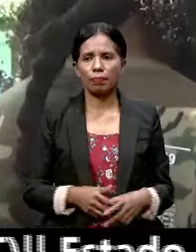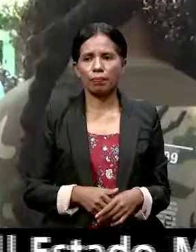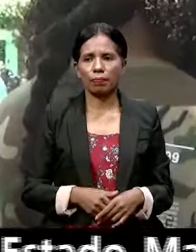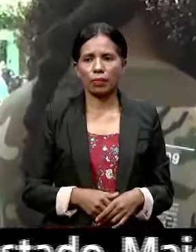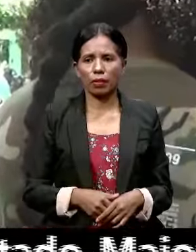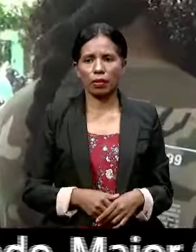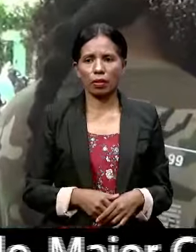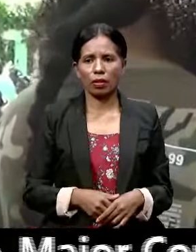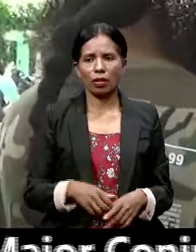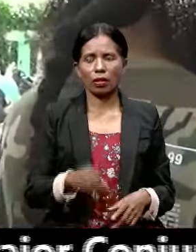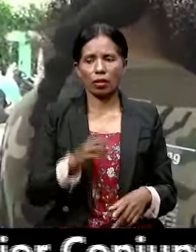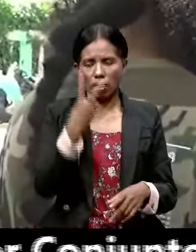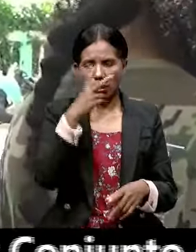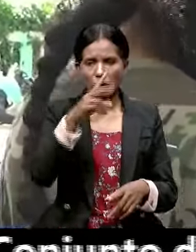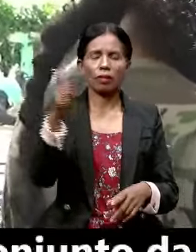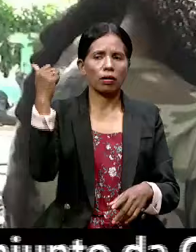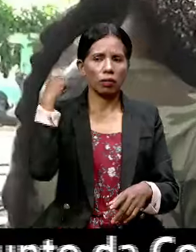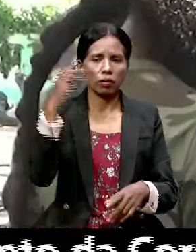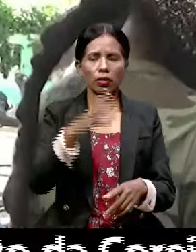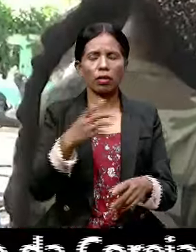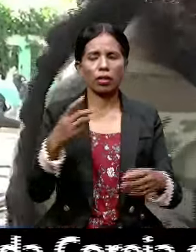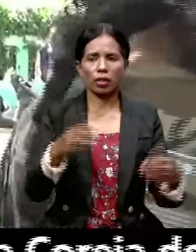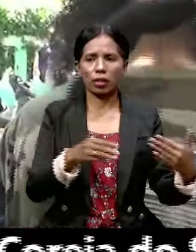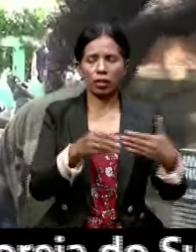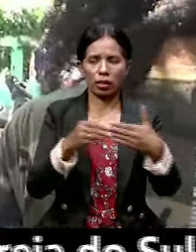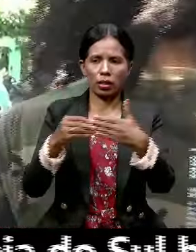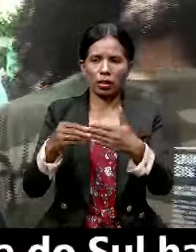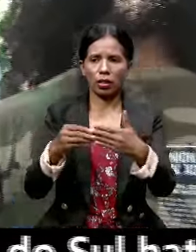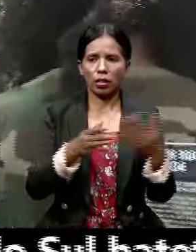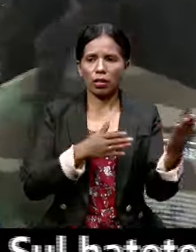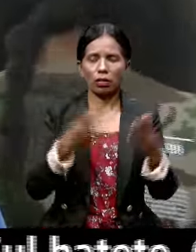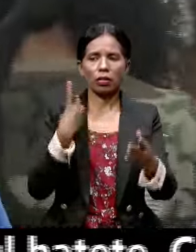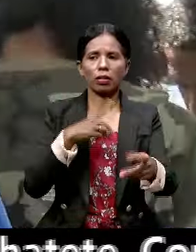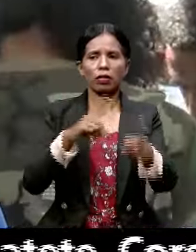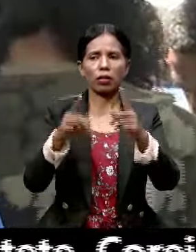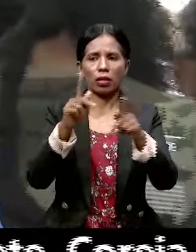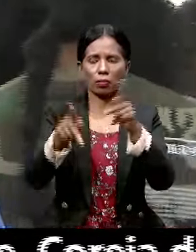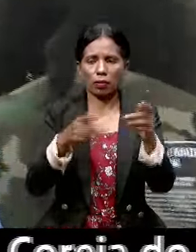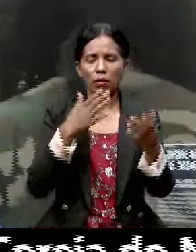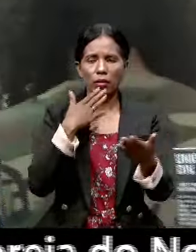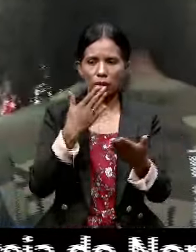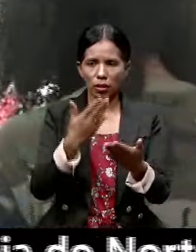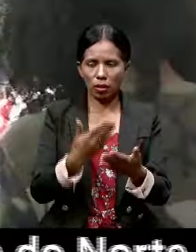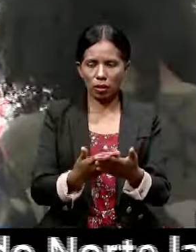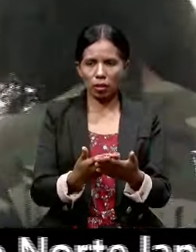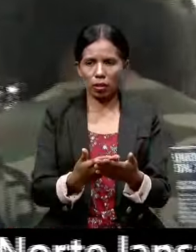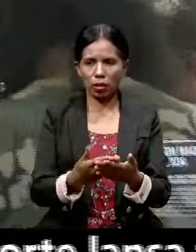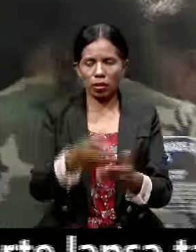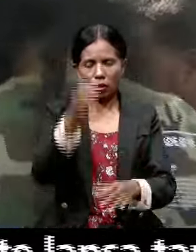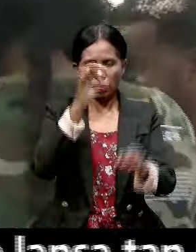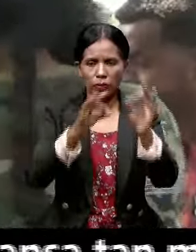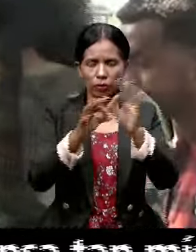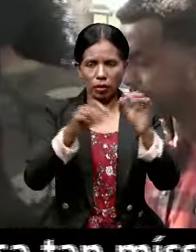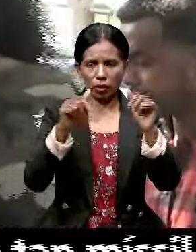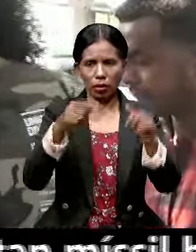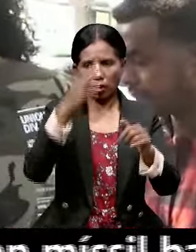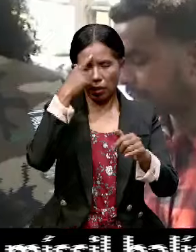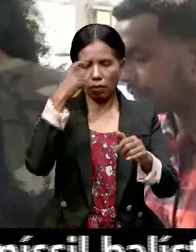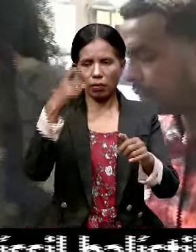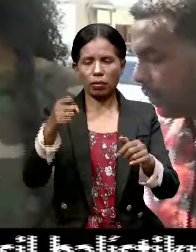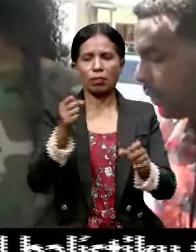kalau saya hari file bokot, tuh kalau udah orang nih bukan bekal lu uhur itu konvensi baik nih kau bahaya tang konfiansa nih sama sama itu lah